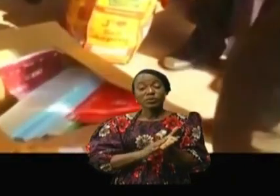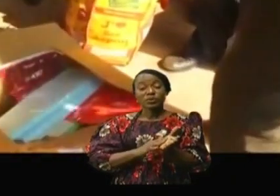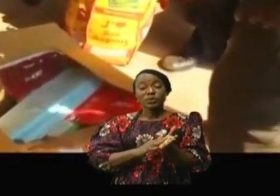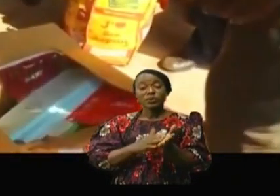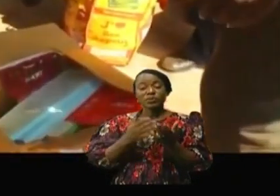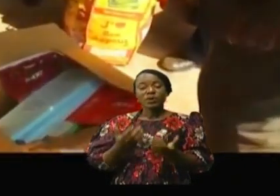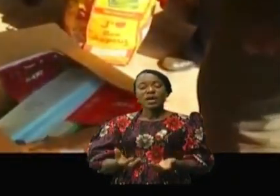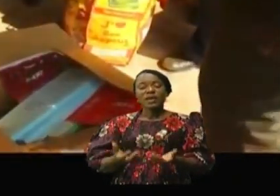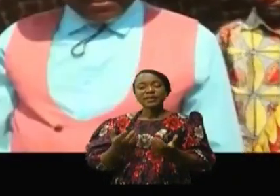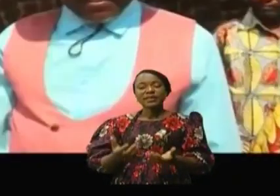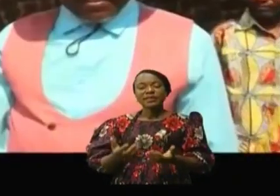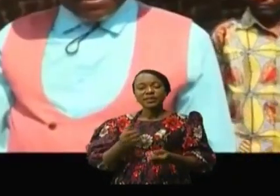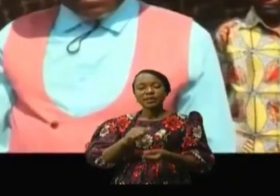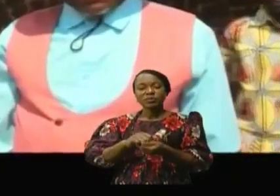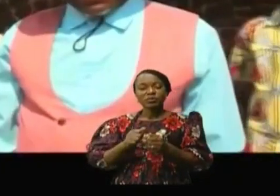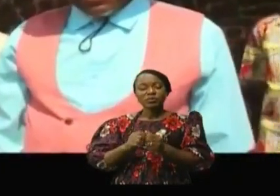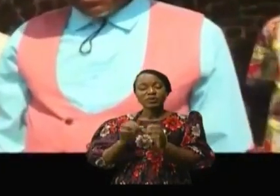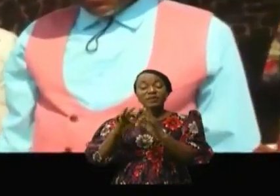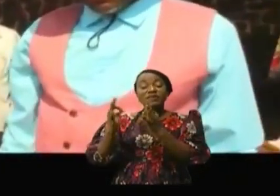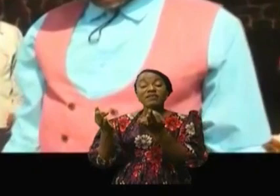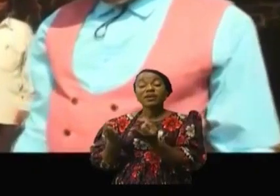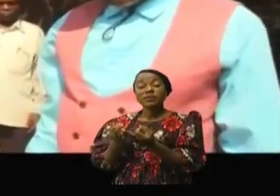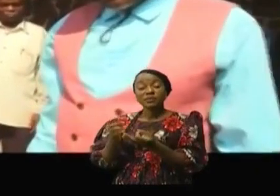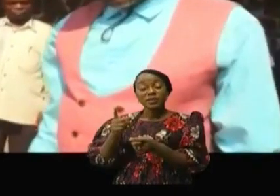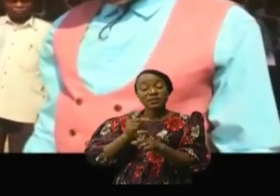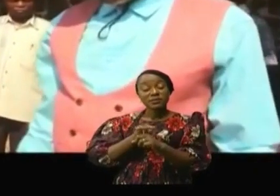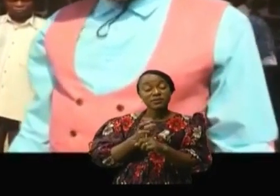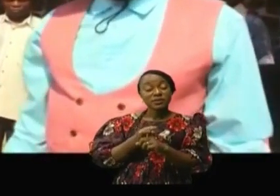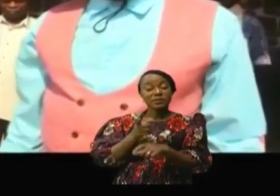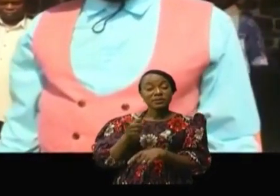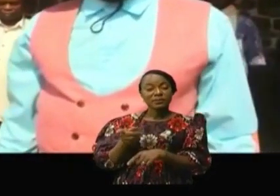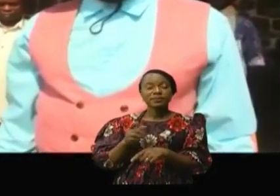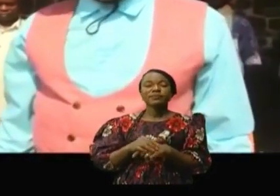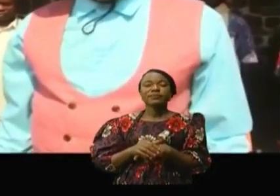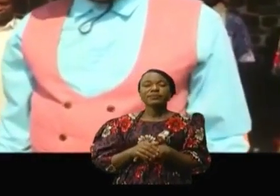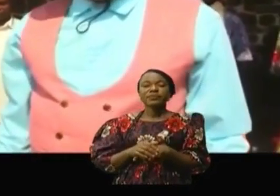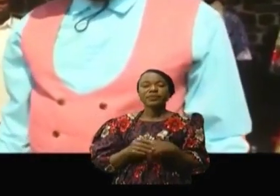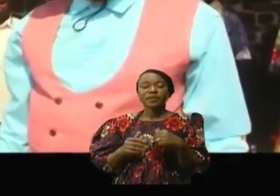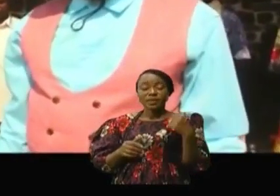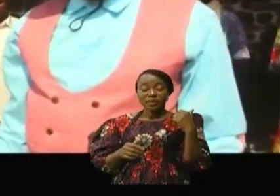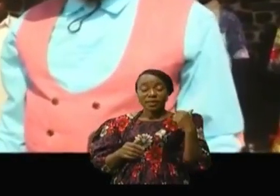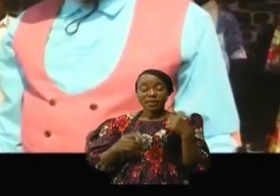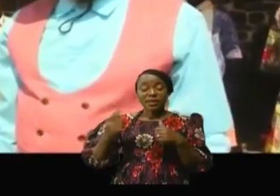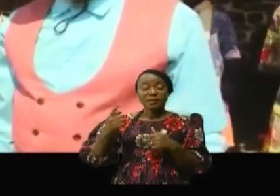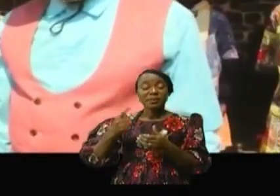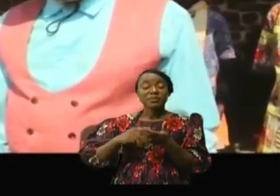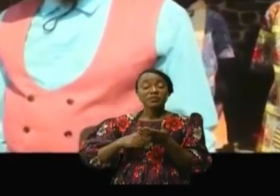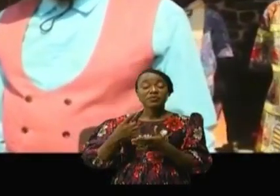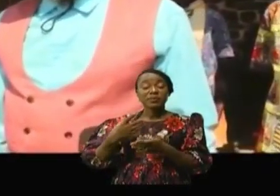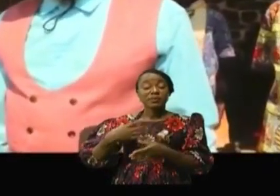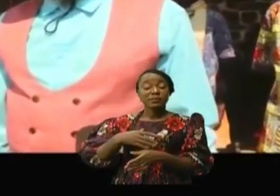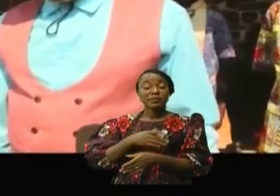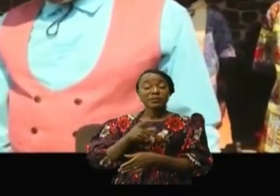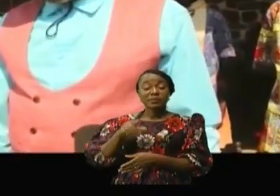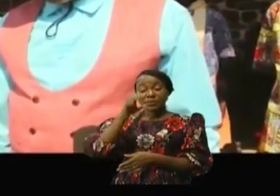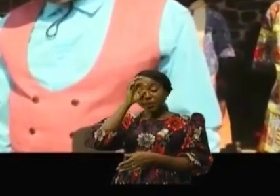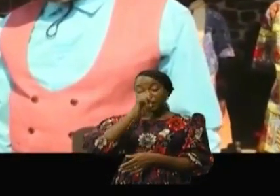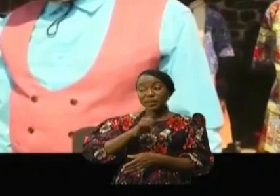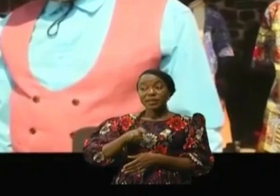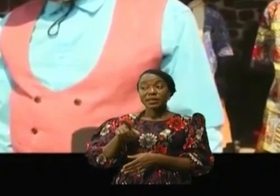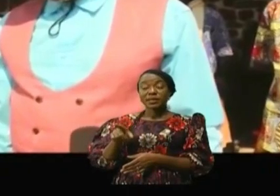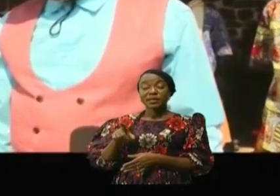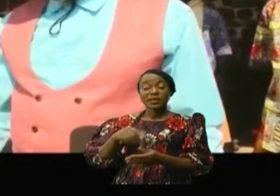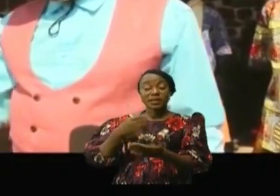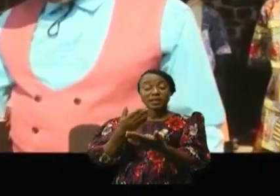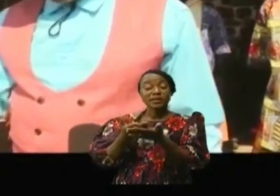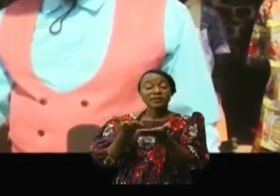fardeaux financiers de quelques familles en situation difficile. C'est la toute première fois que la maman princesse Inamizi vient